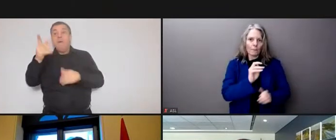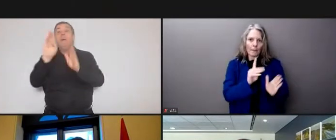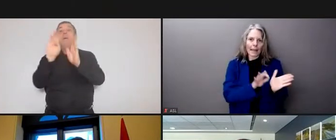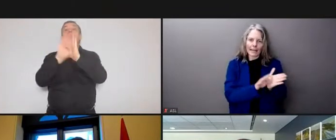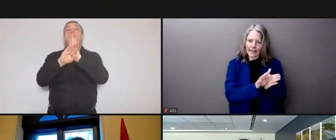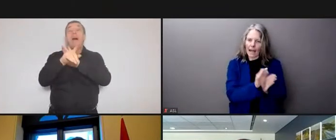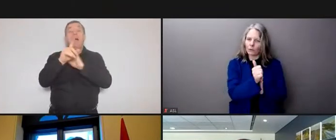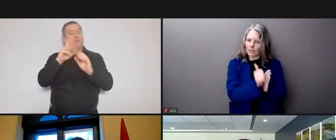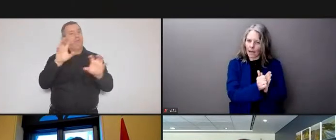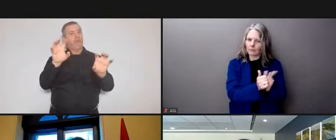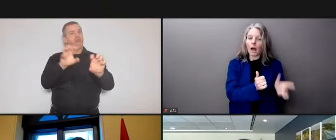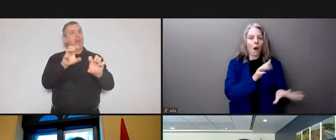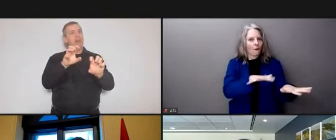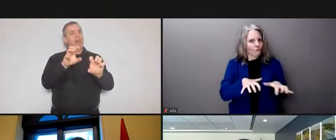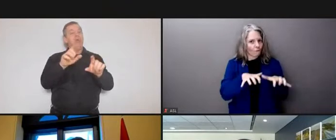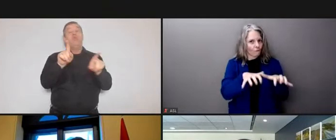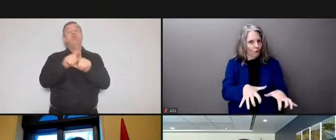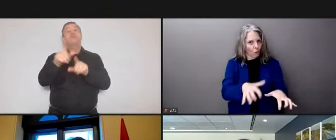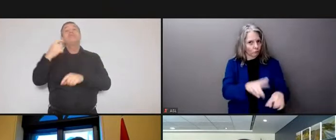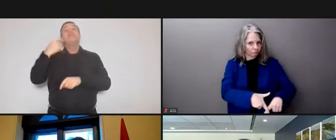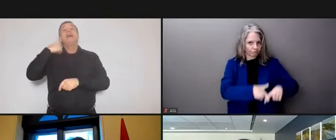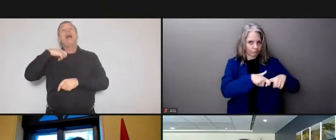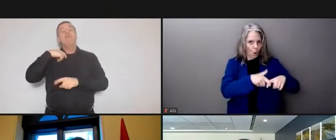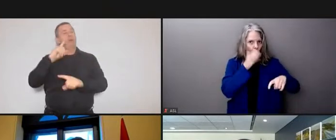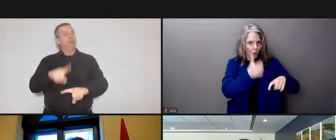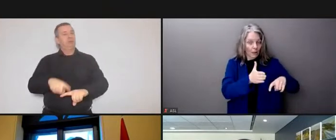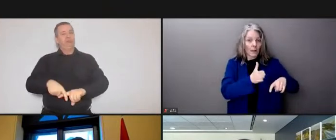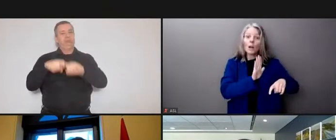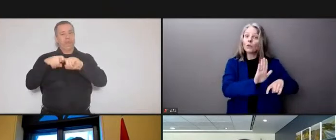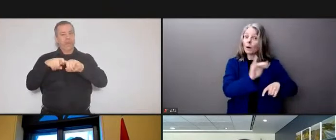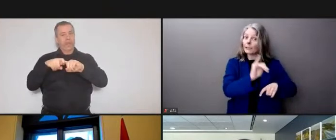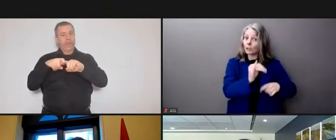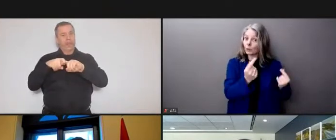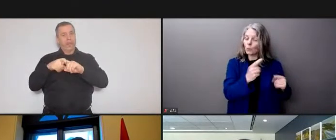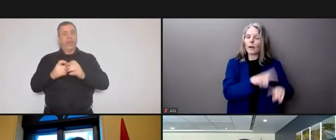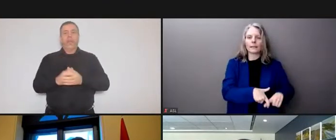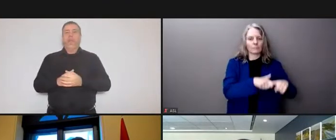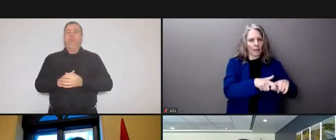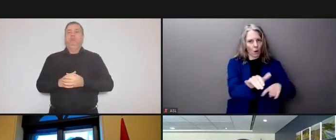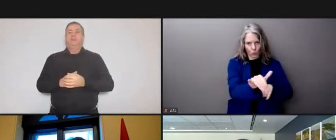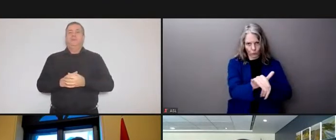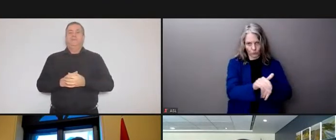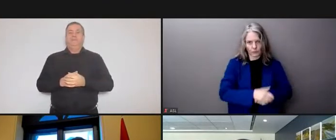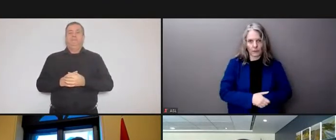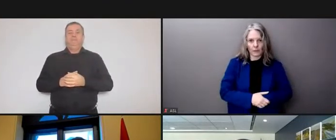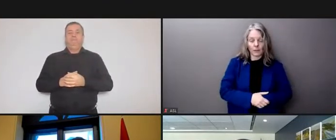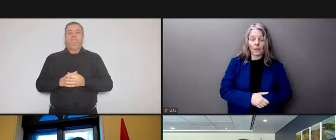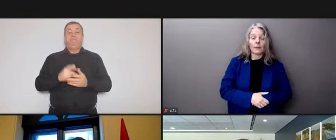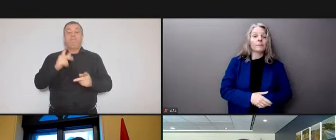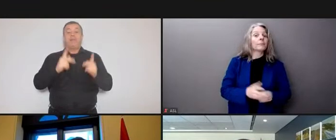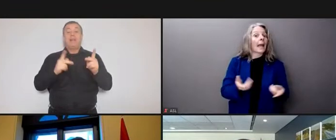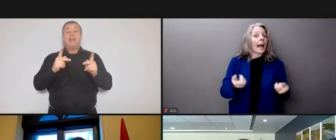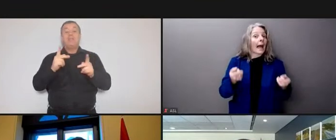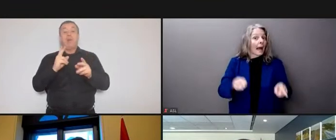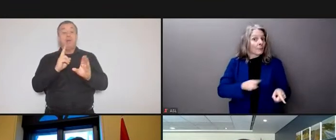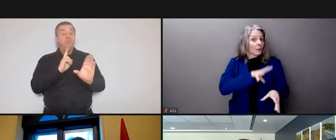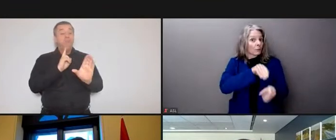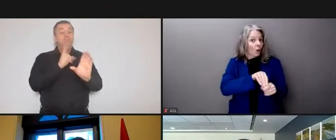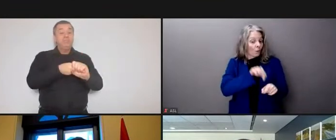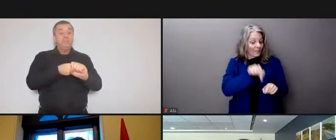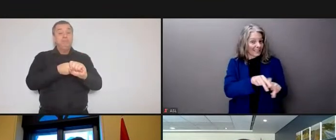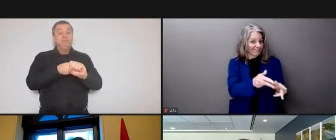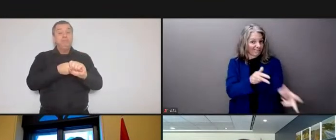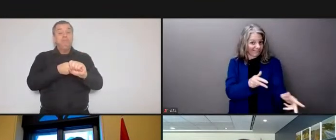your insurance will be suspended the consequences for taking part in these illegal blockades